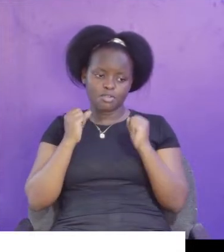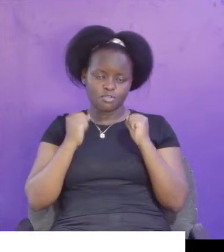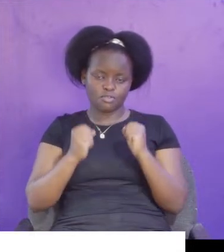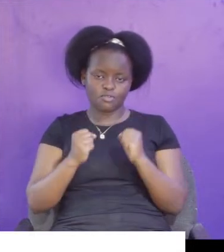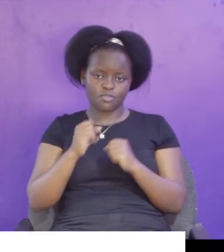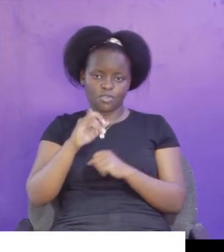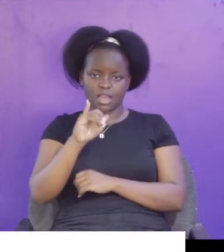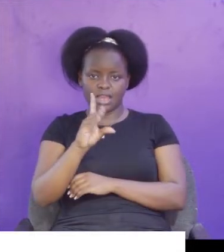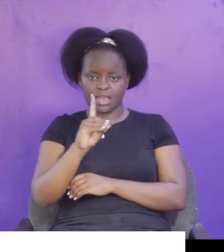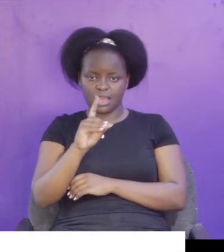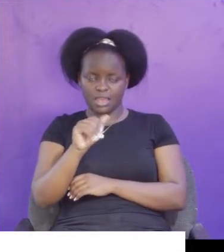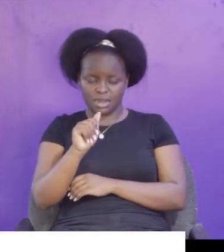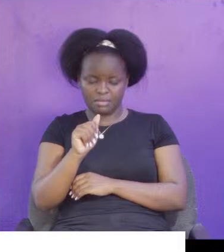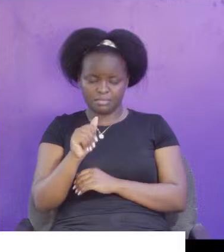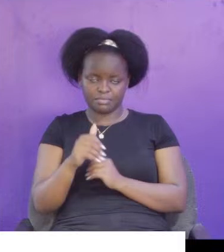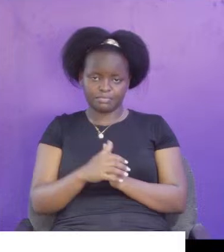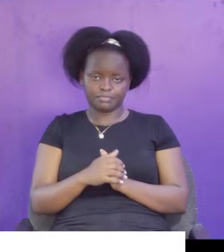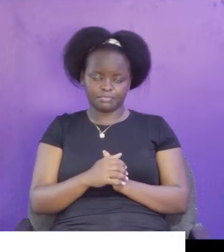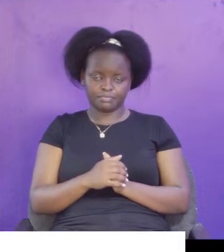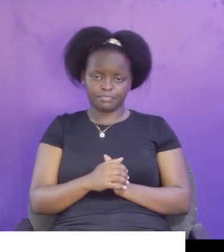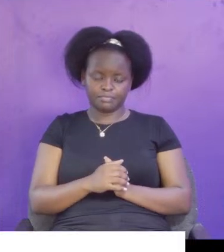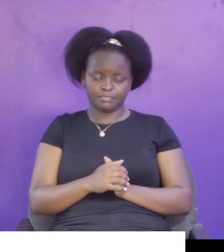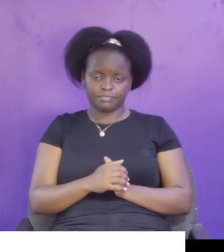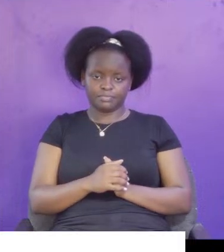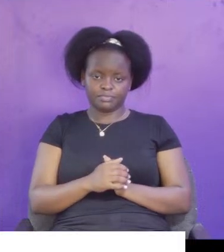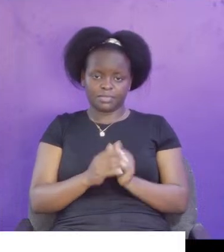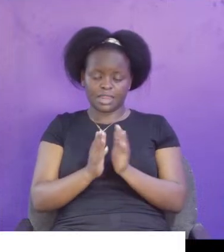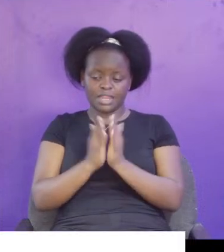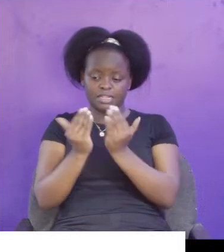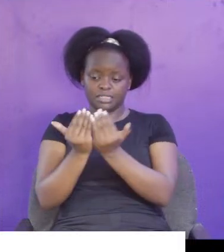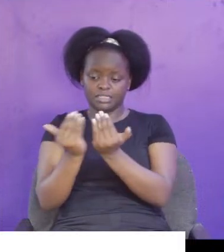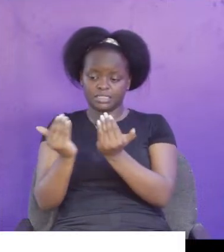Odinga, na watoto wake